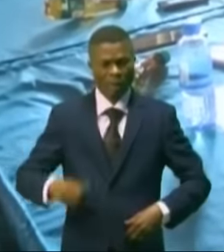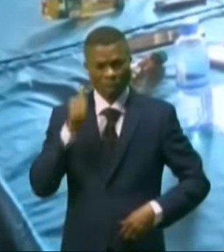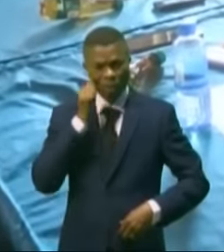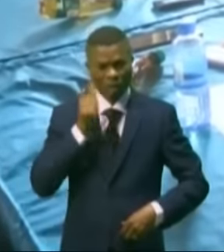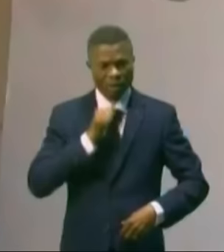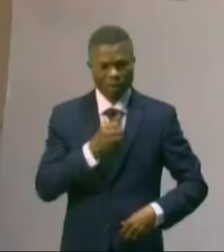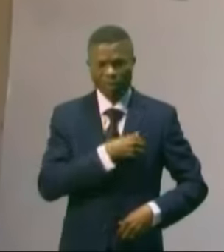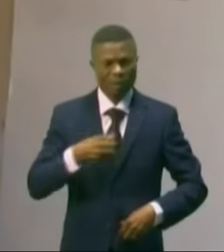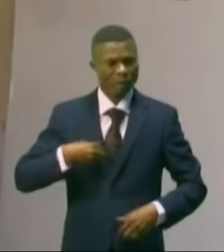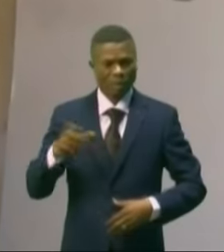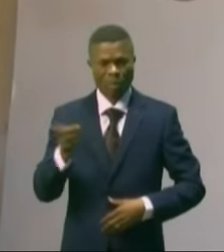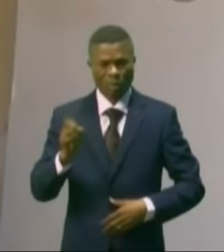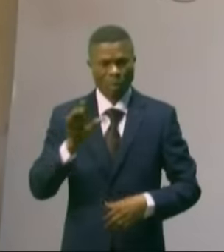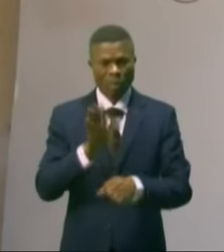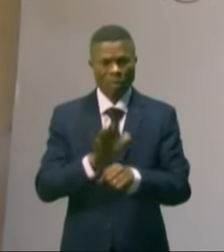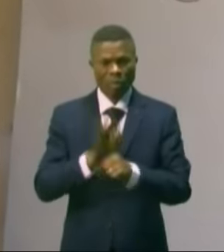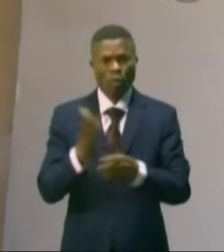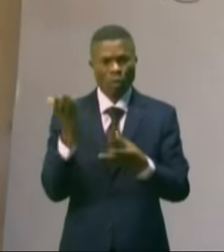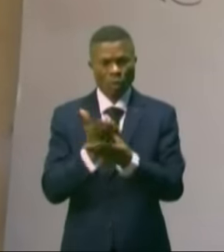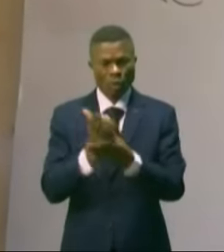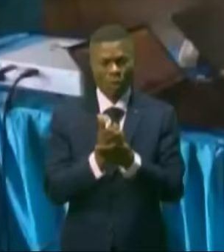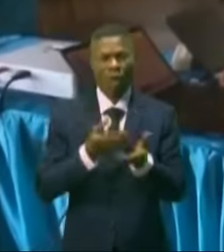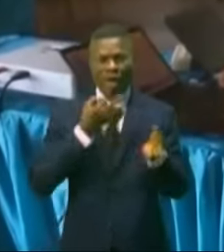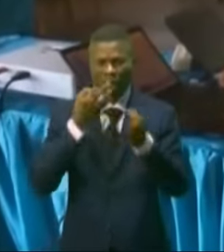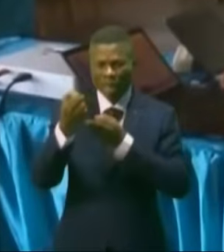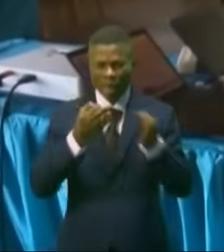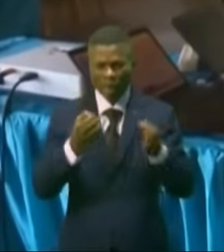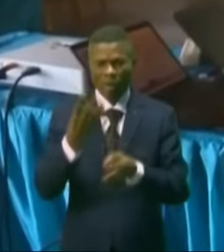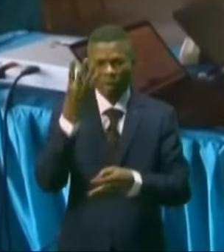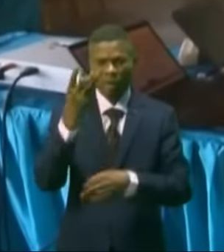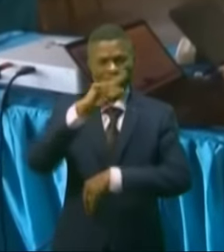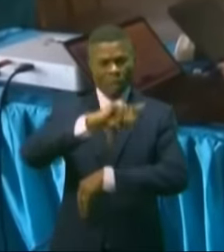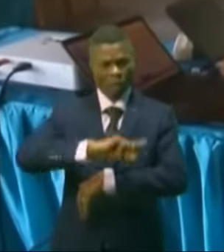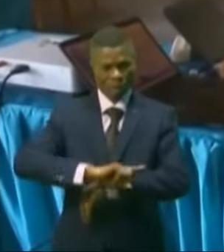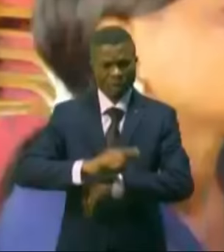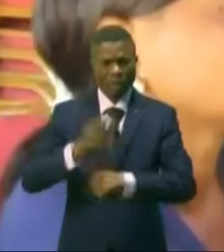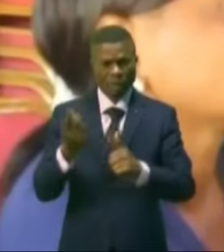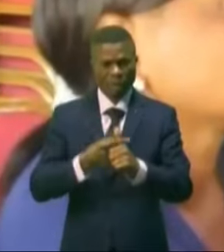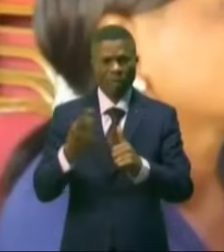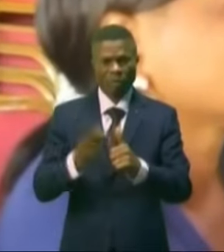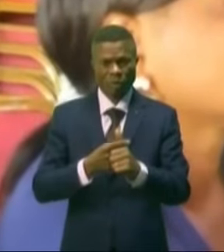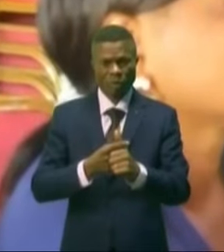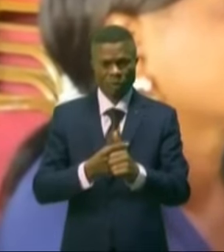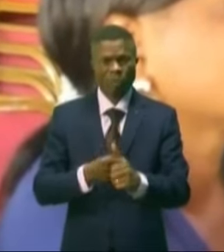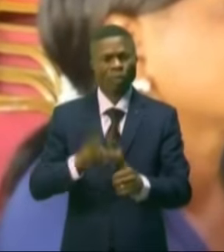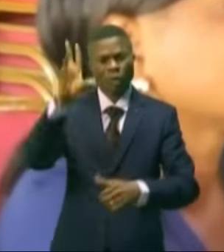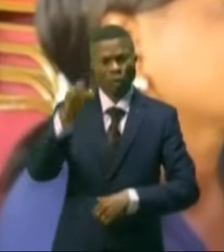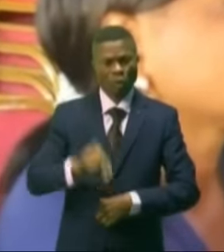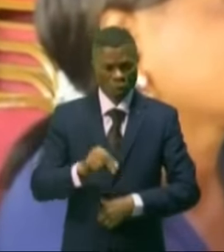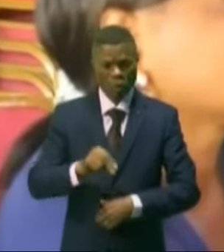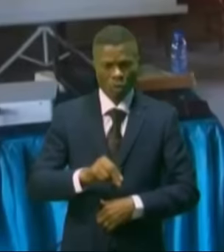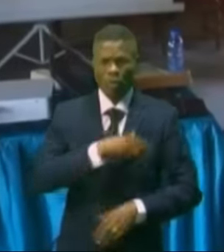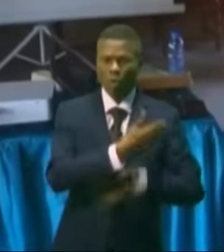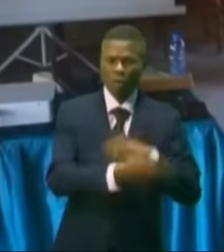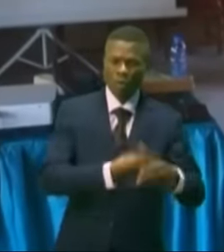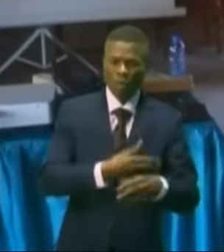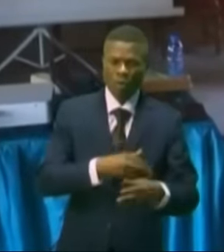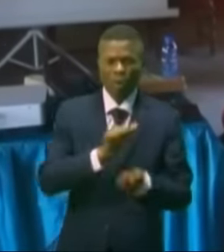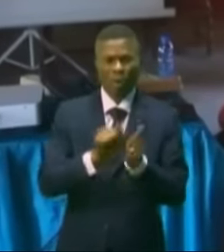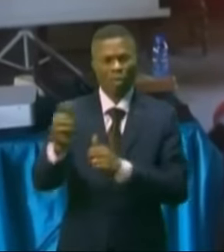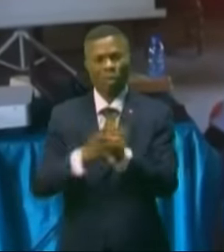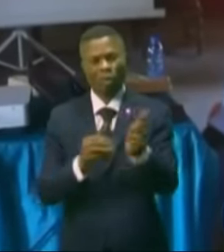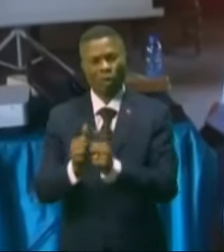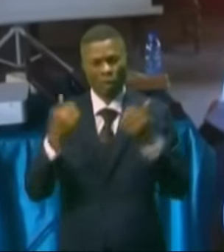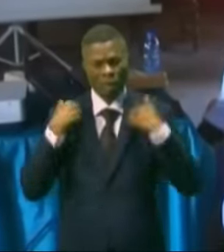harcèlement sexuel. Plusieurs mots dits le seront exposés pendant ces 4 jours, notamment dire non à la conduite sexuelle, étude des cas de définition